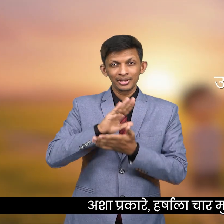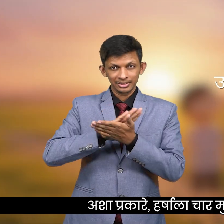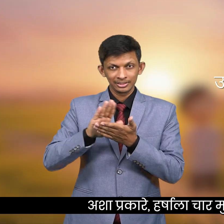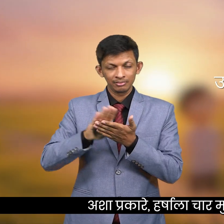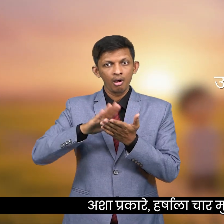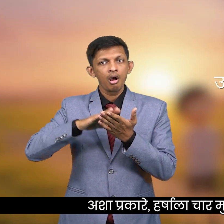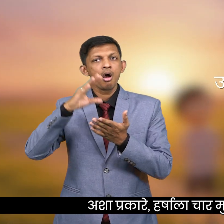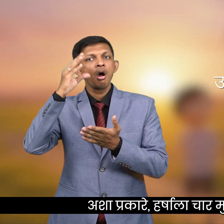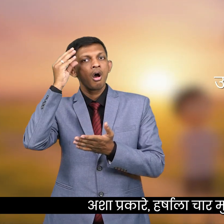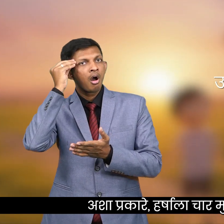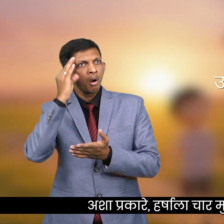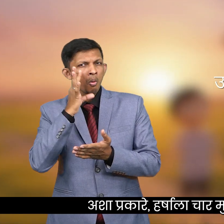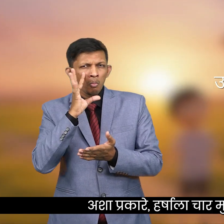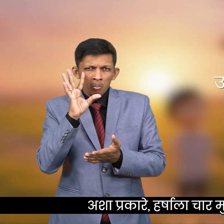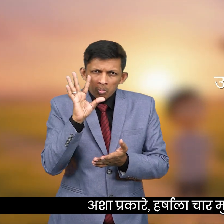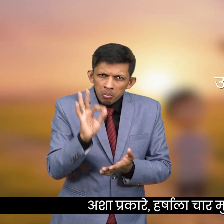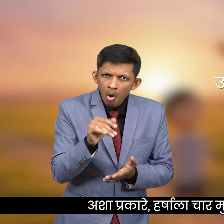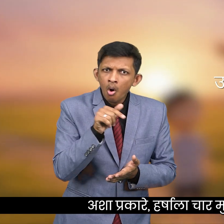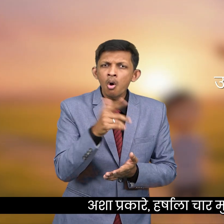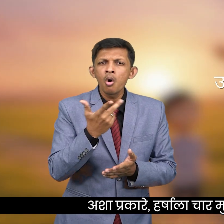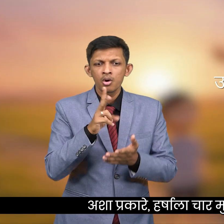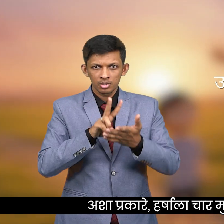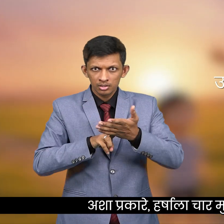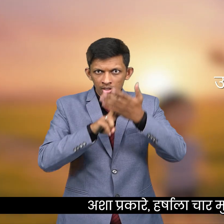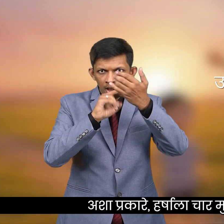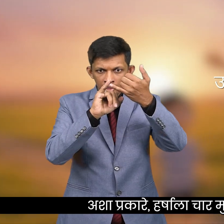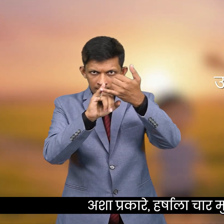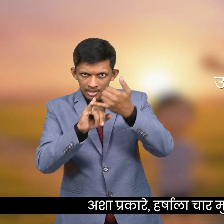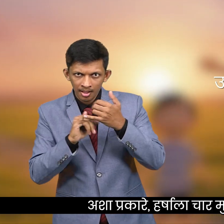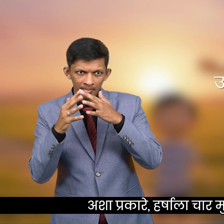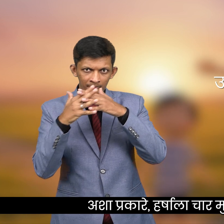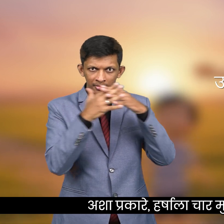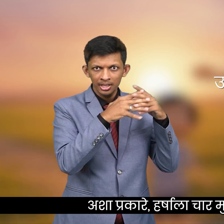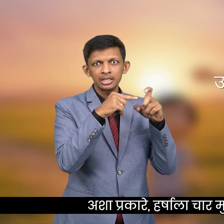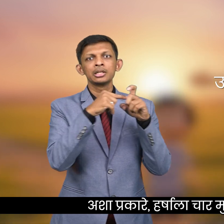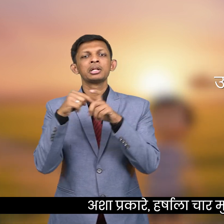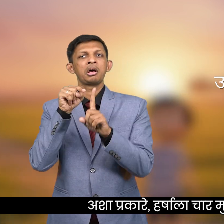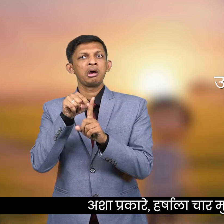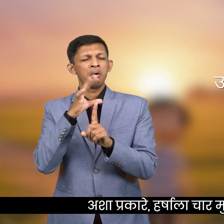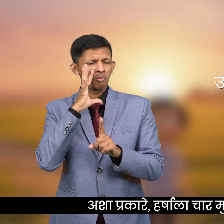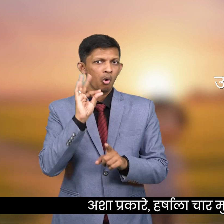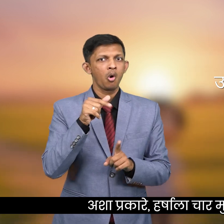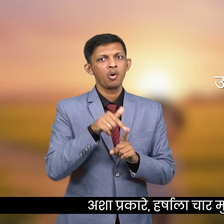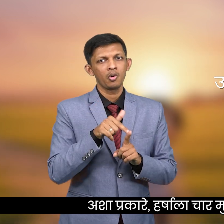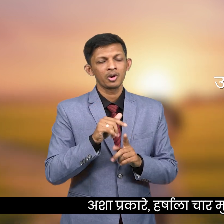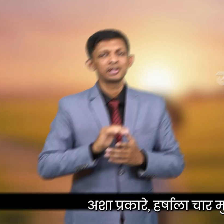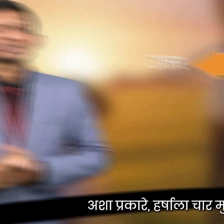प्रकारे हर्षला 4 मुख्य दिशा शिकायला मिळाल्या.